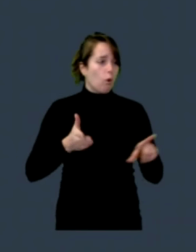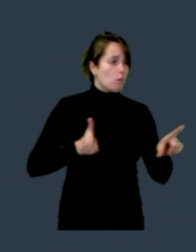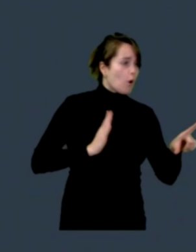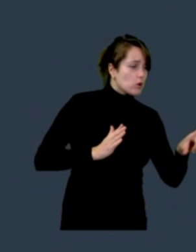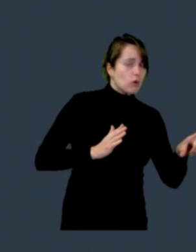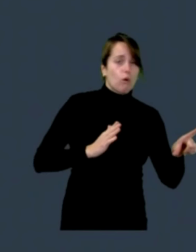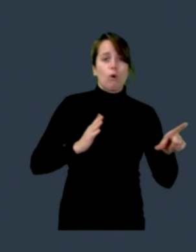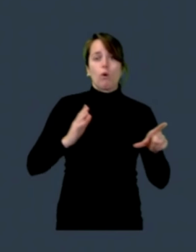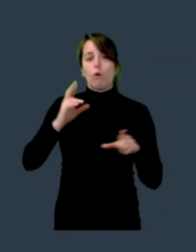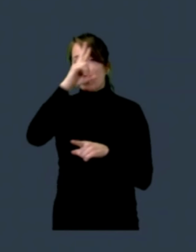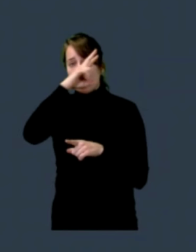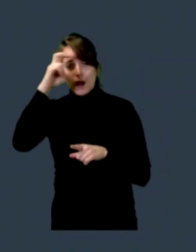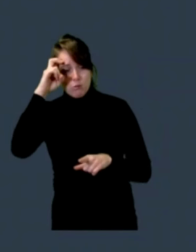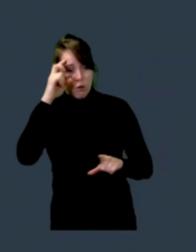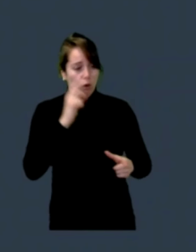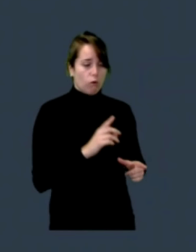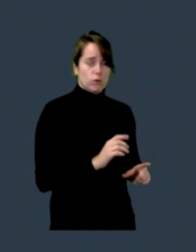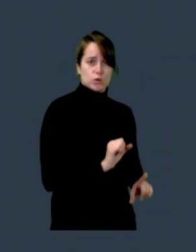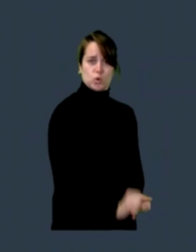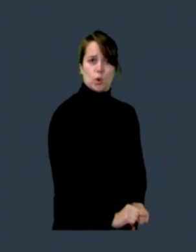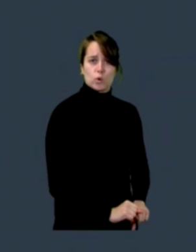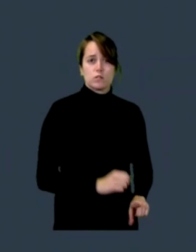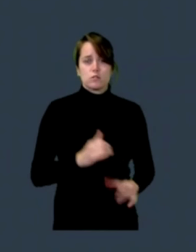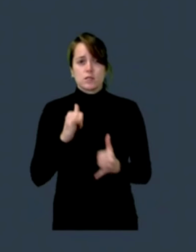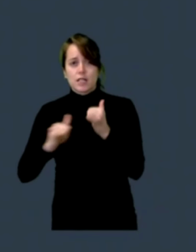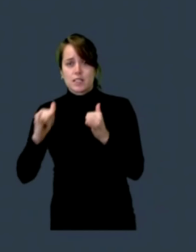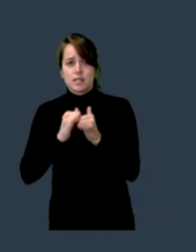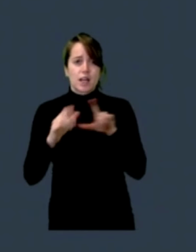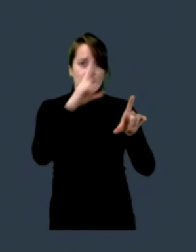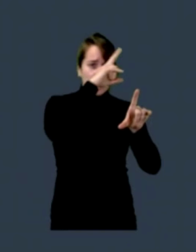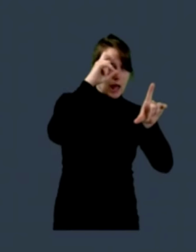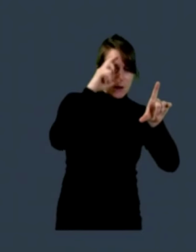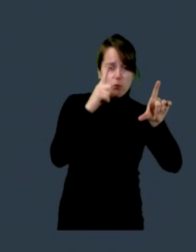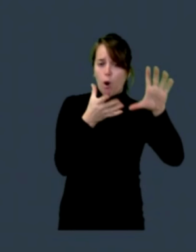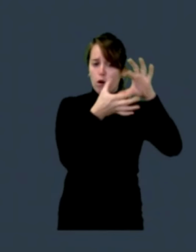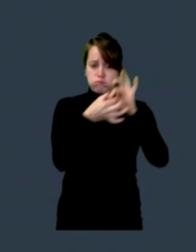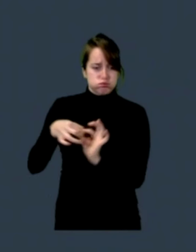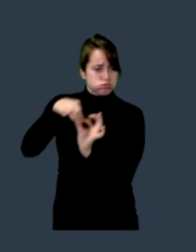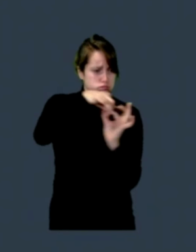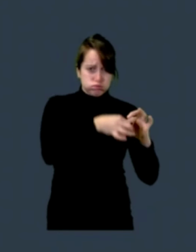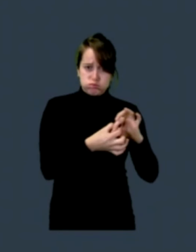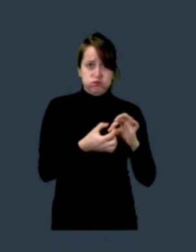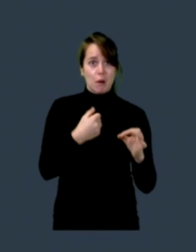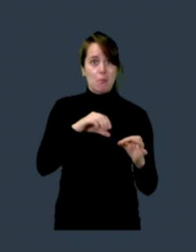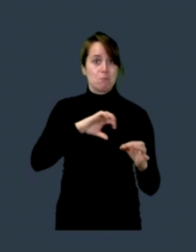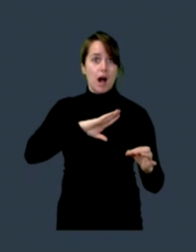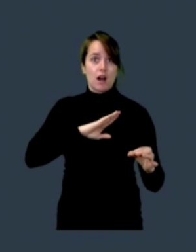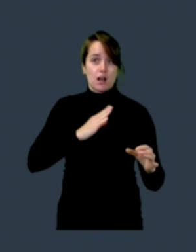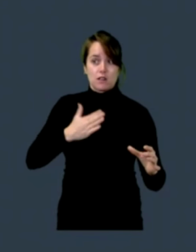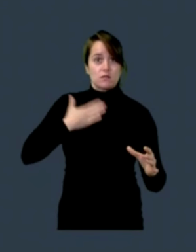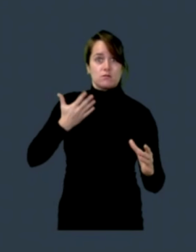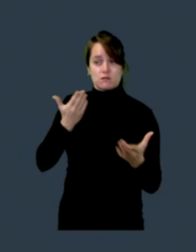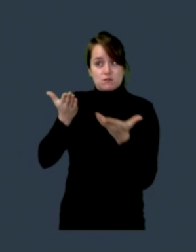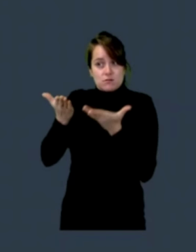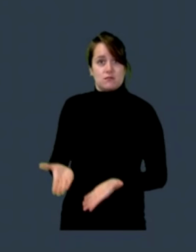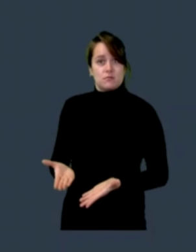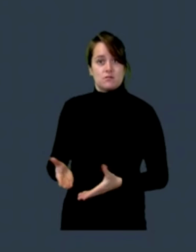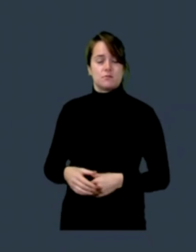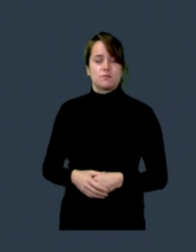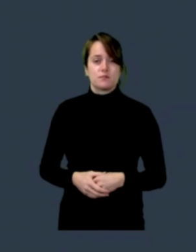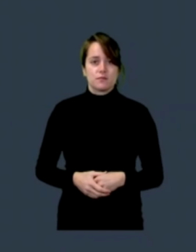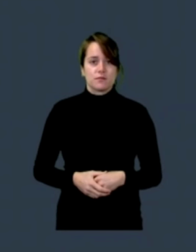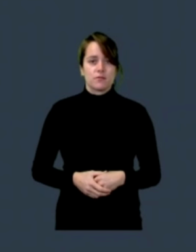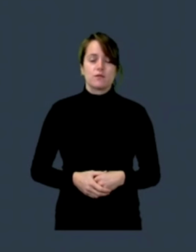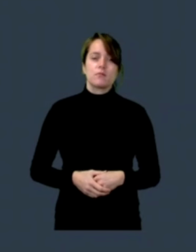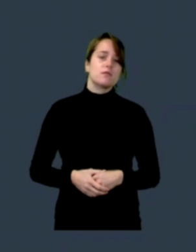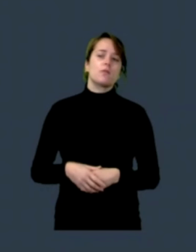et Béziers, entre Saint-Étienne et Clermont. Tout ceci, nous lui devons. Le président Giscard